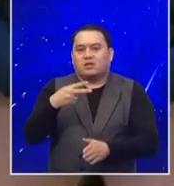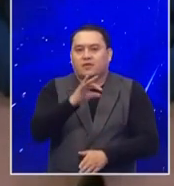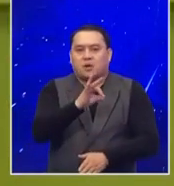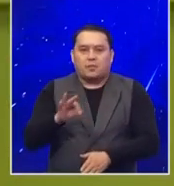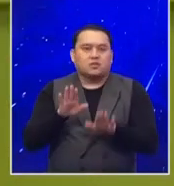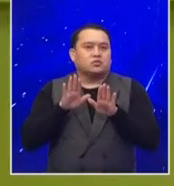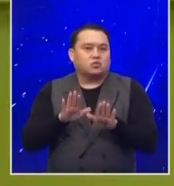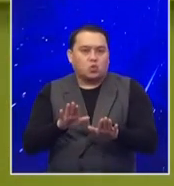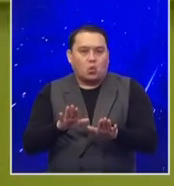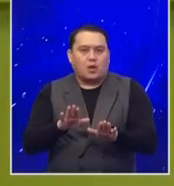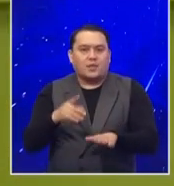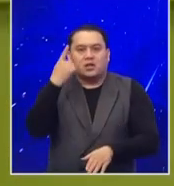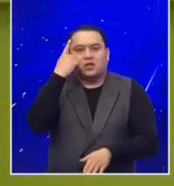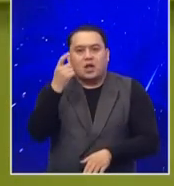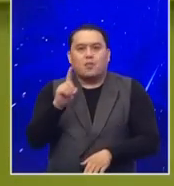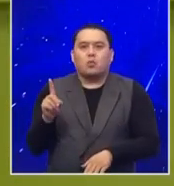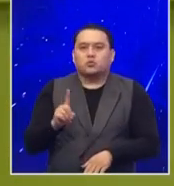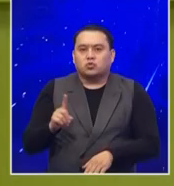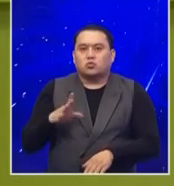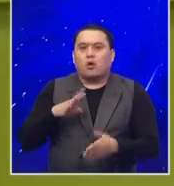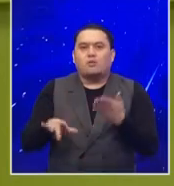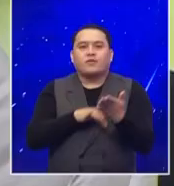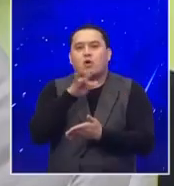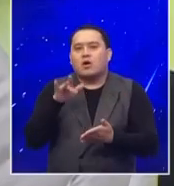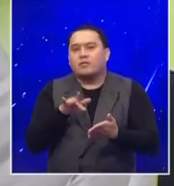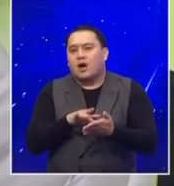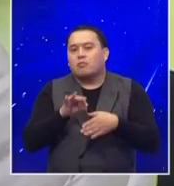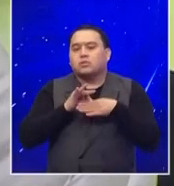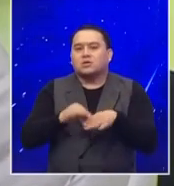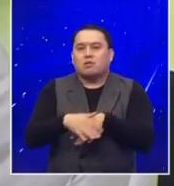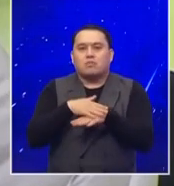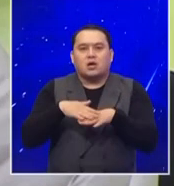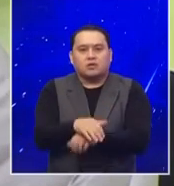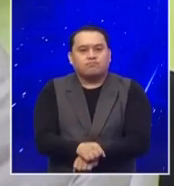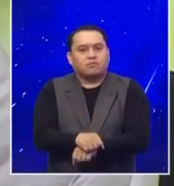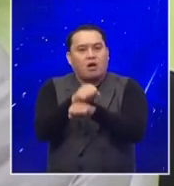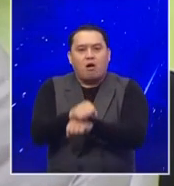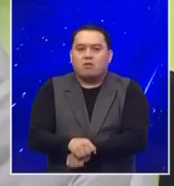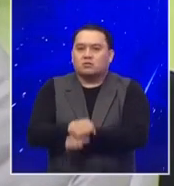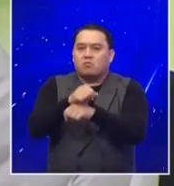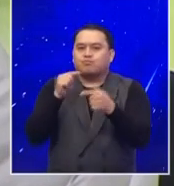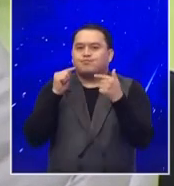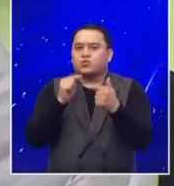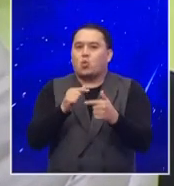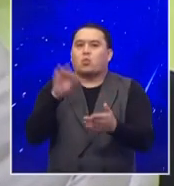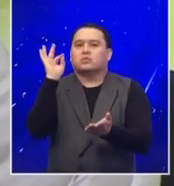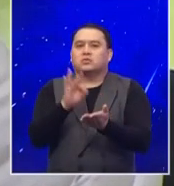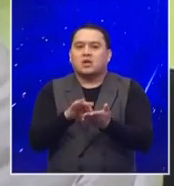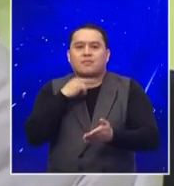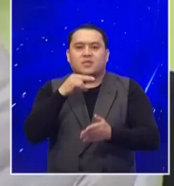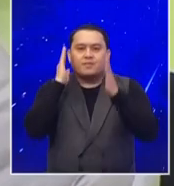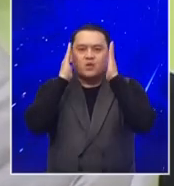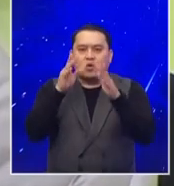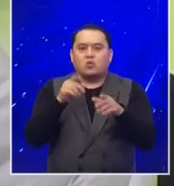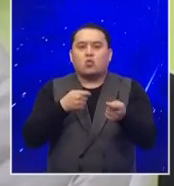должна превышать 20%. Напомним, в ряде городов страны прошли массовые акции протеста с целью привлечь